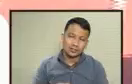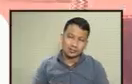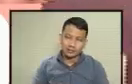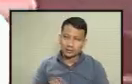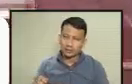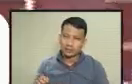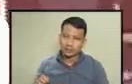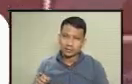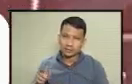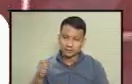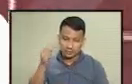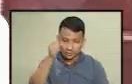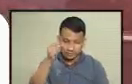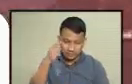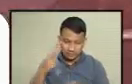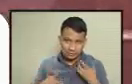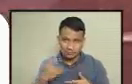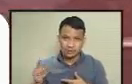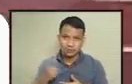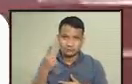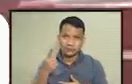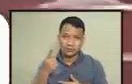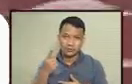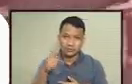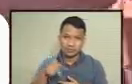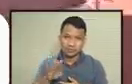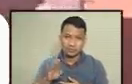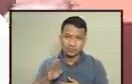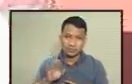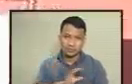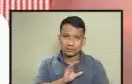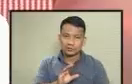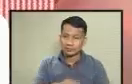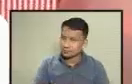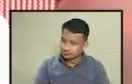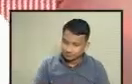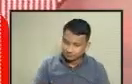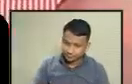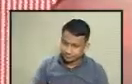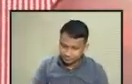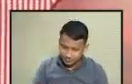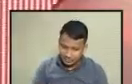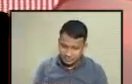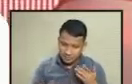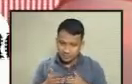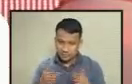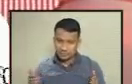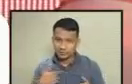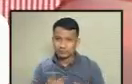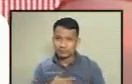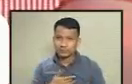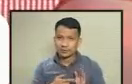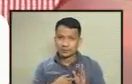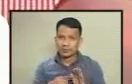Habang si Stanley Pringle, ine-enjoy ang unang PBA championship. It's a great feeling. Most importantly, that I could